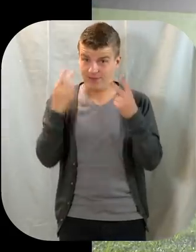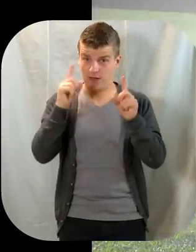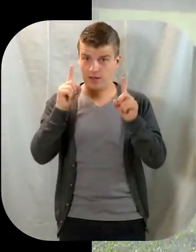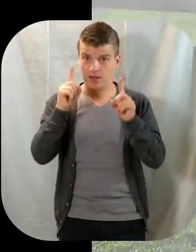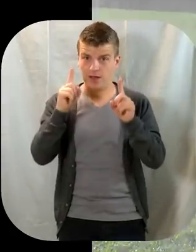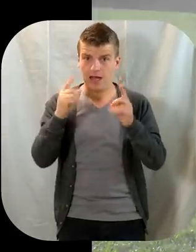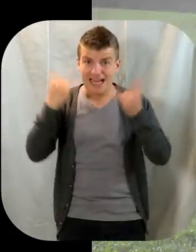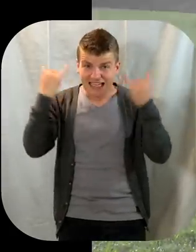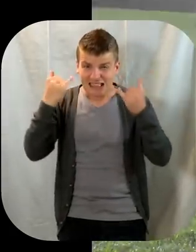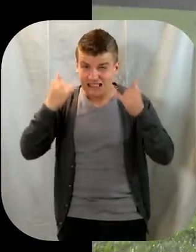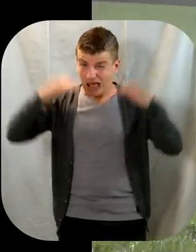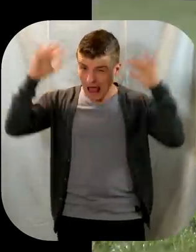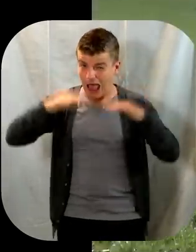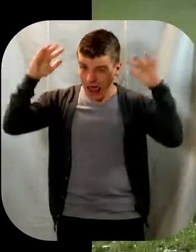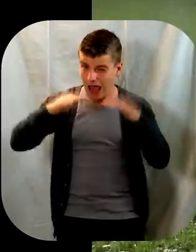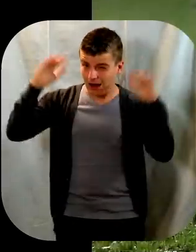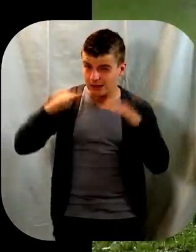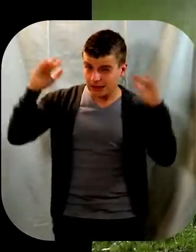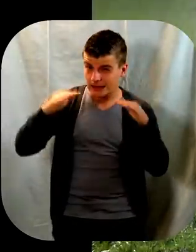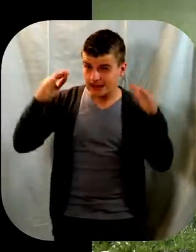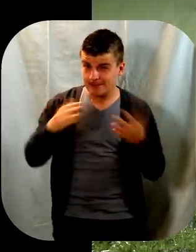Und jetzt ein Regenschirm.